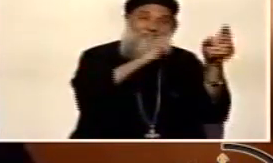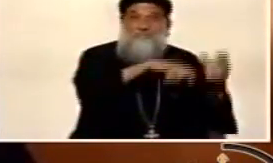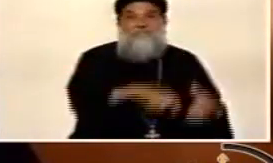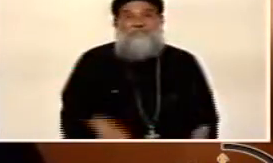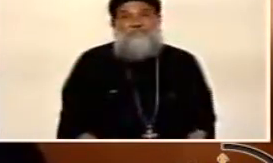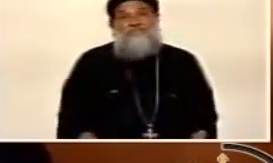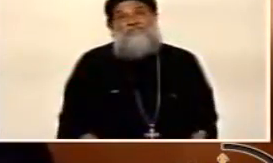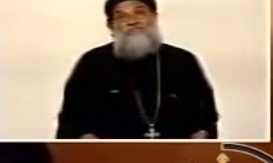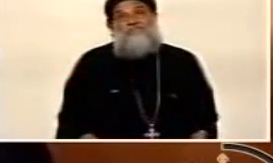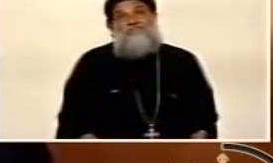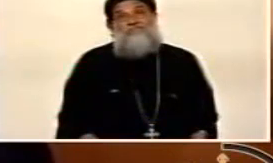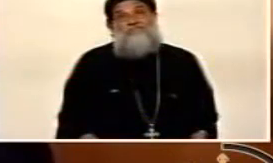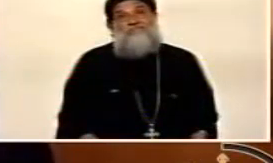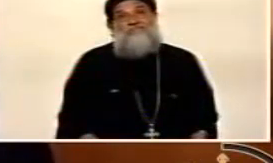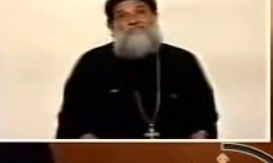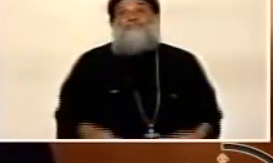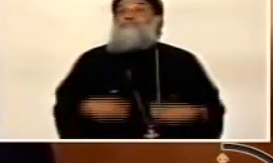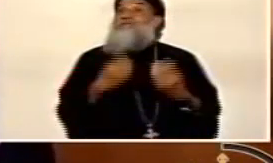يعطي